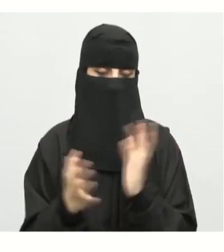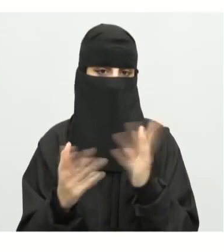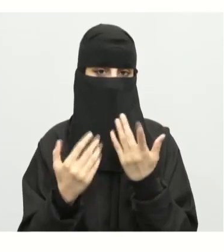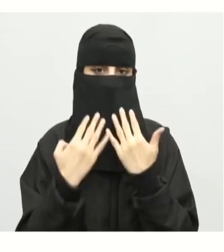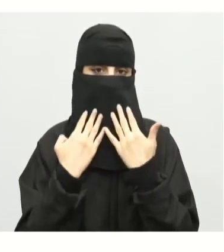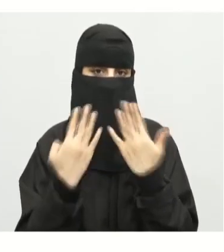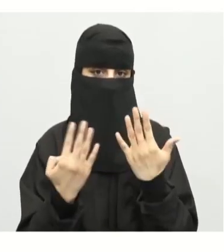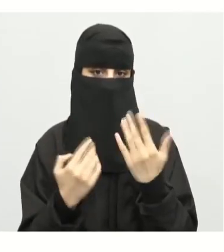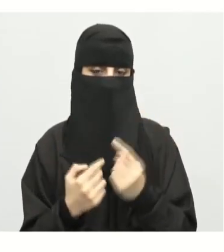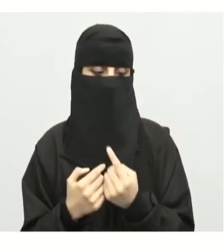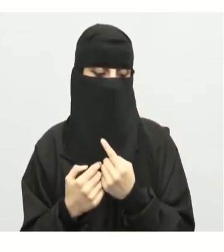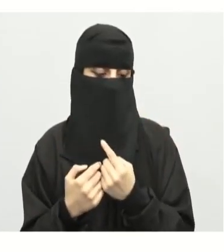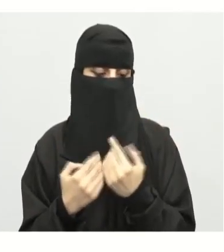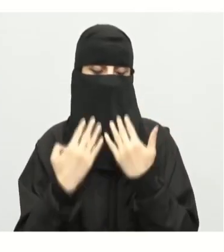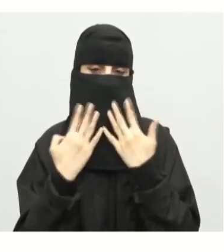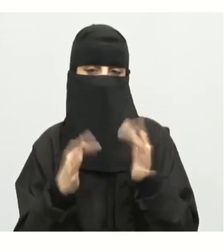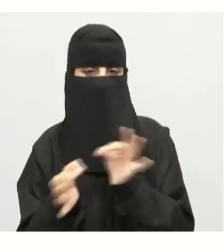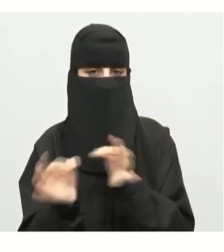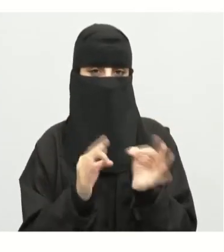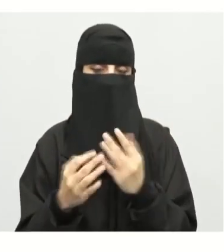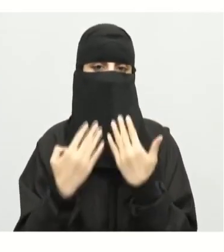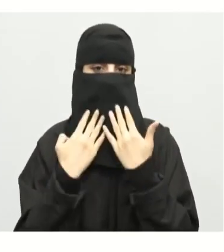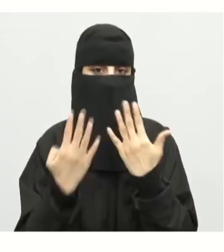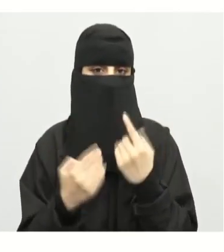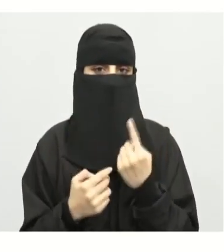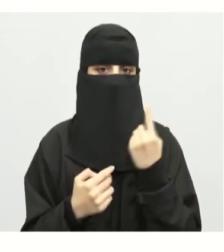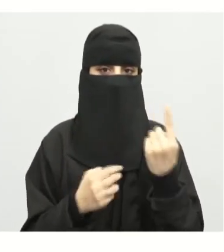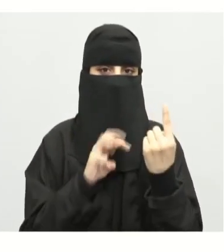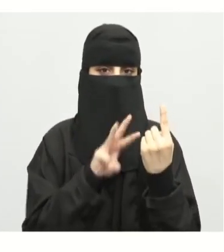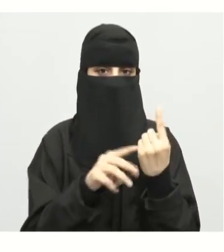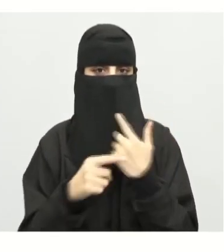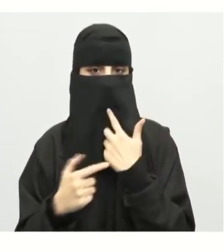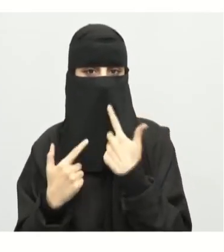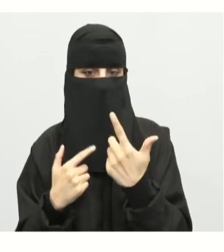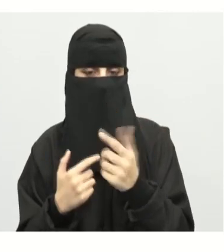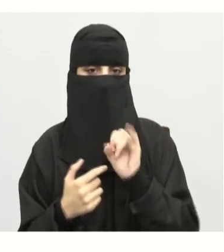ويبلغ ارتفاعها بين 900 متر